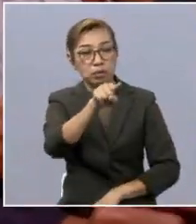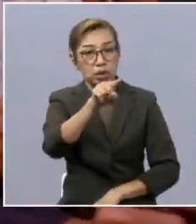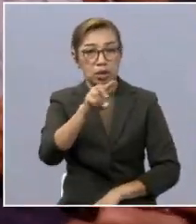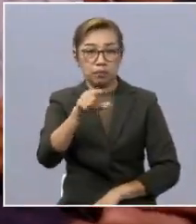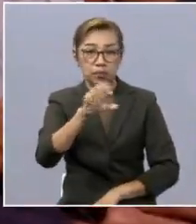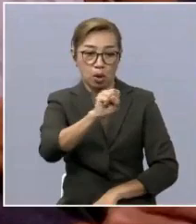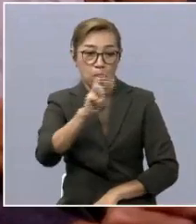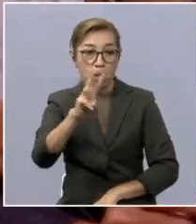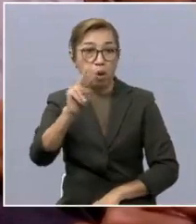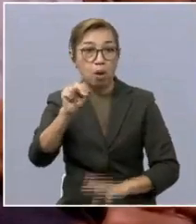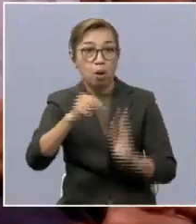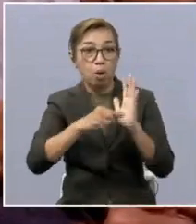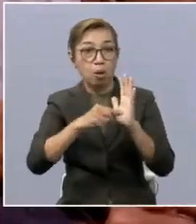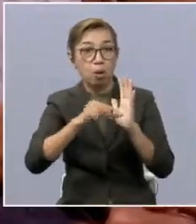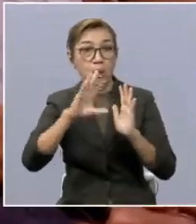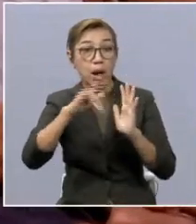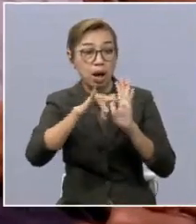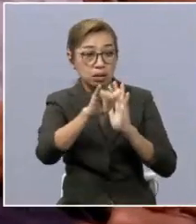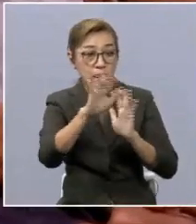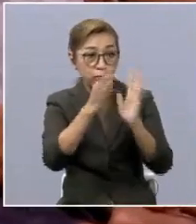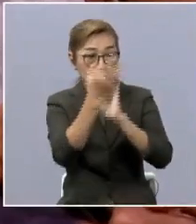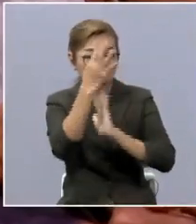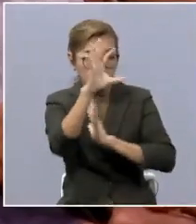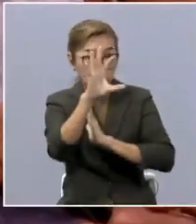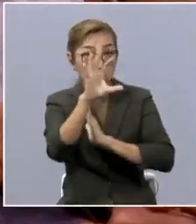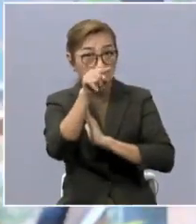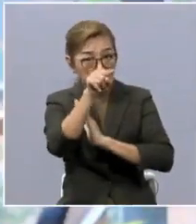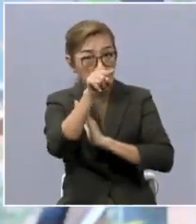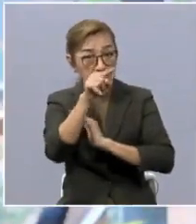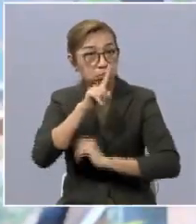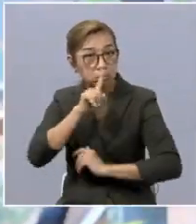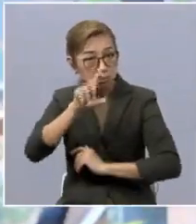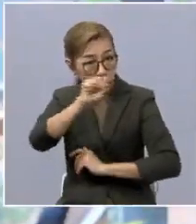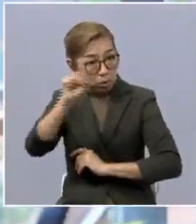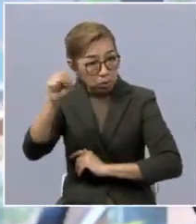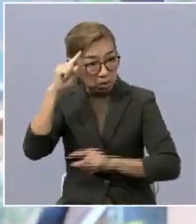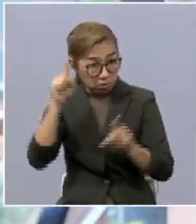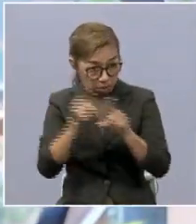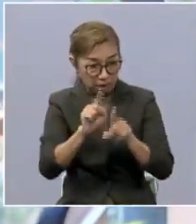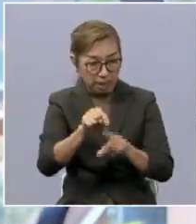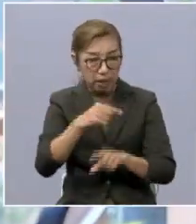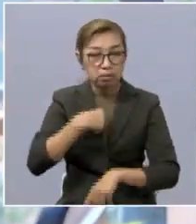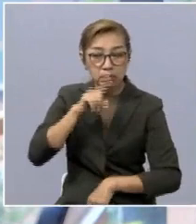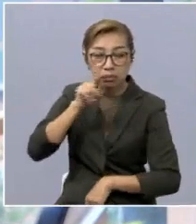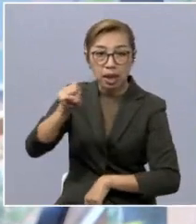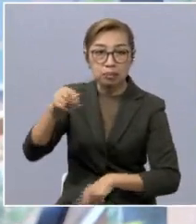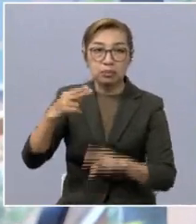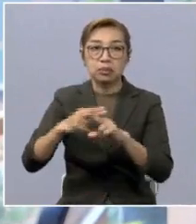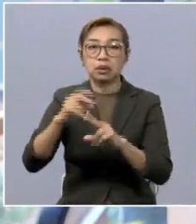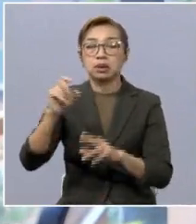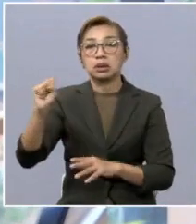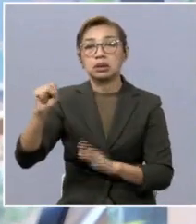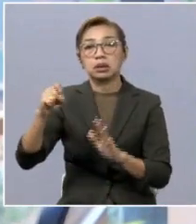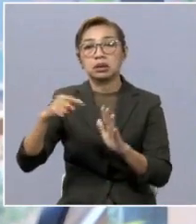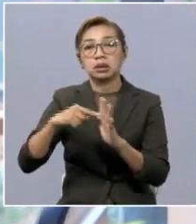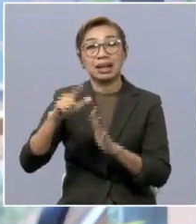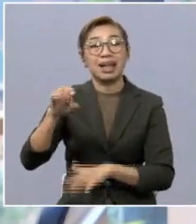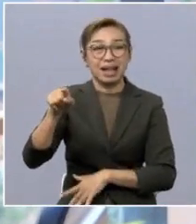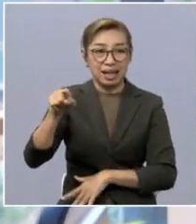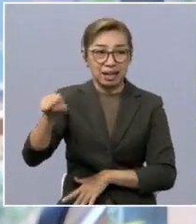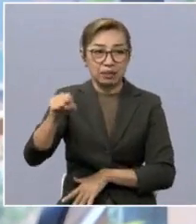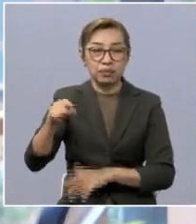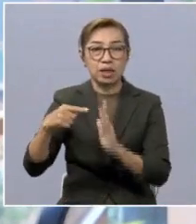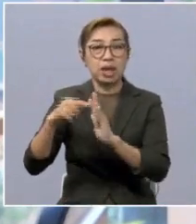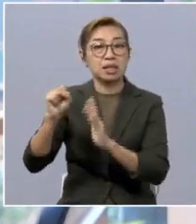ชัยบอกไปโพสไปนะฮะไปถามคุณเสรีสุวรรณพานนท์ฮะก็บอกอย่างนี้ว่าการโหวตเลือกนายกของสว.คงไม่